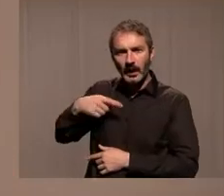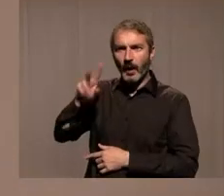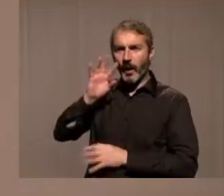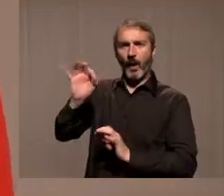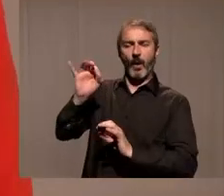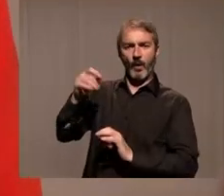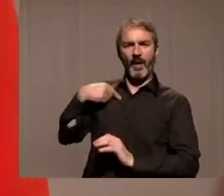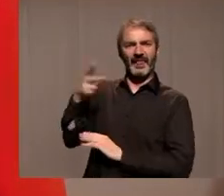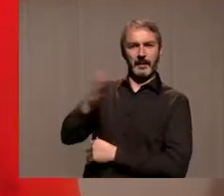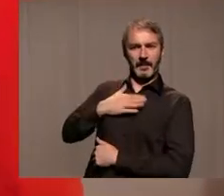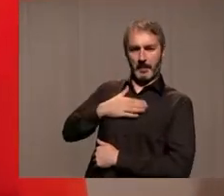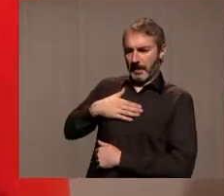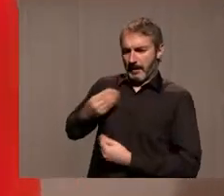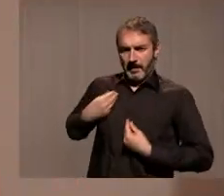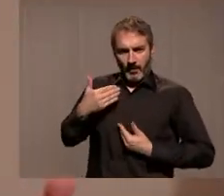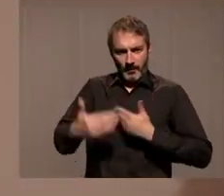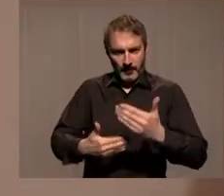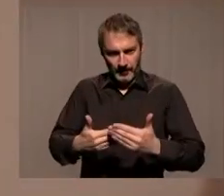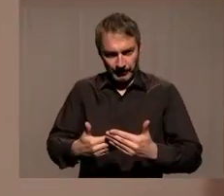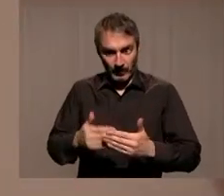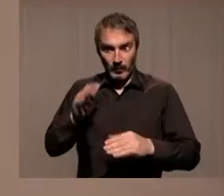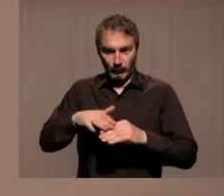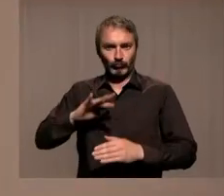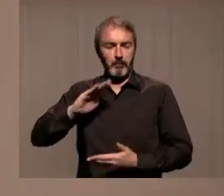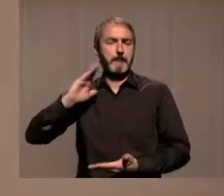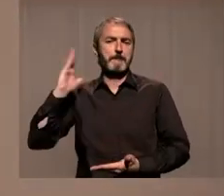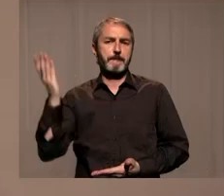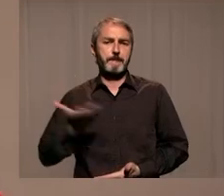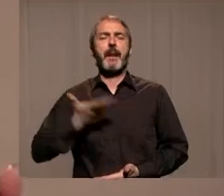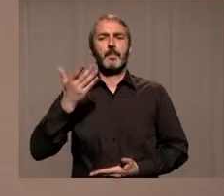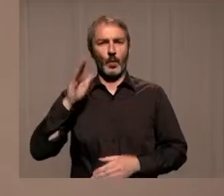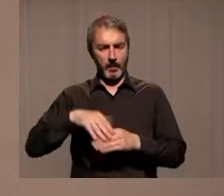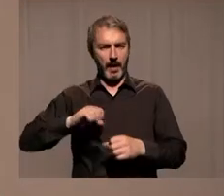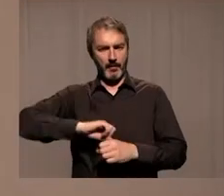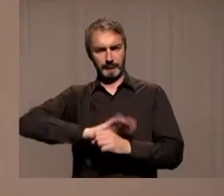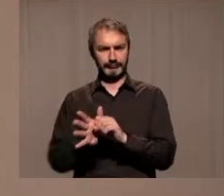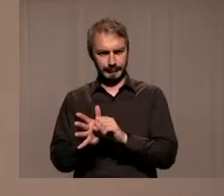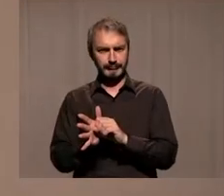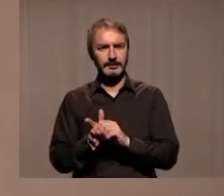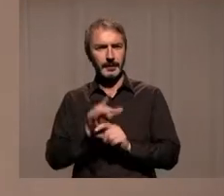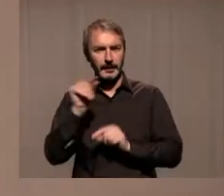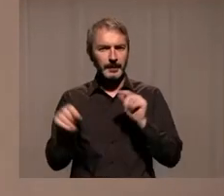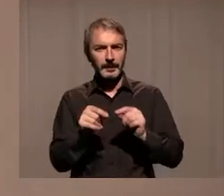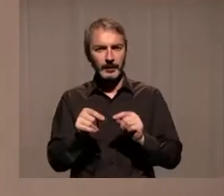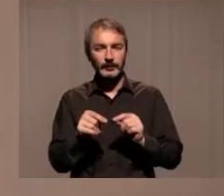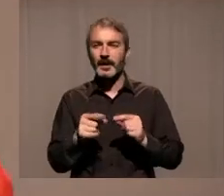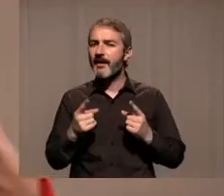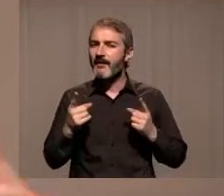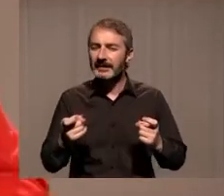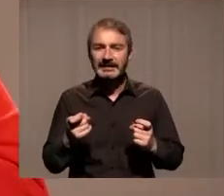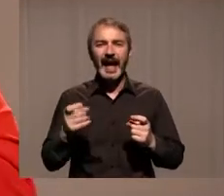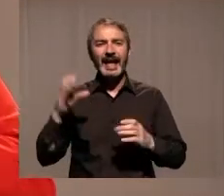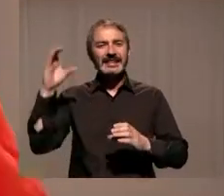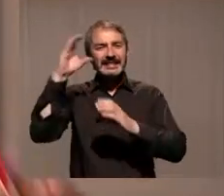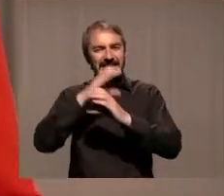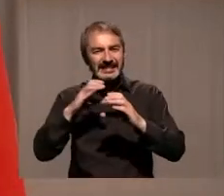drets fonamentals per viure aquesta pandèmia, aquest estat d'alarma, que necessitàvem també la ciència de les